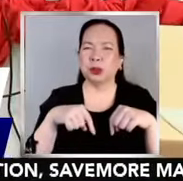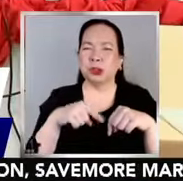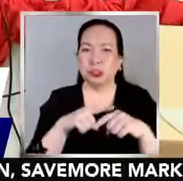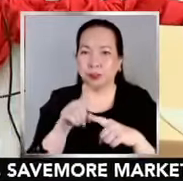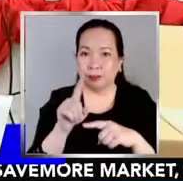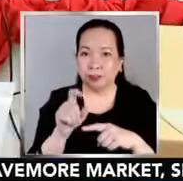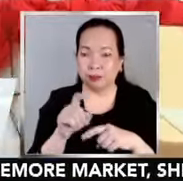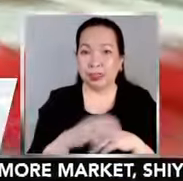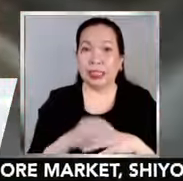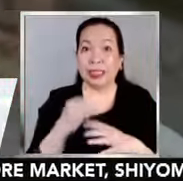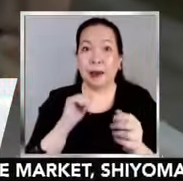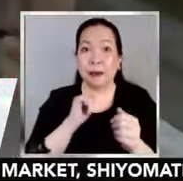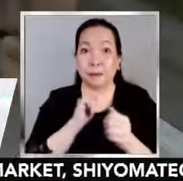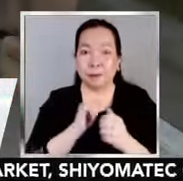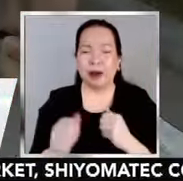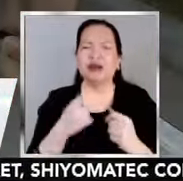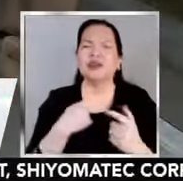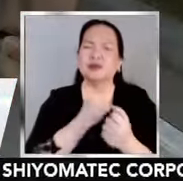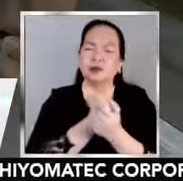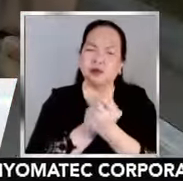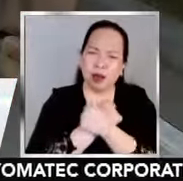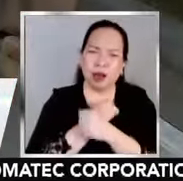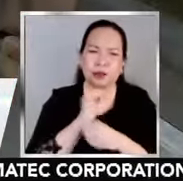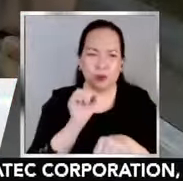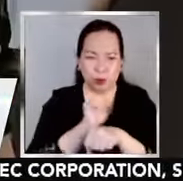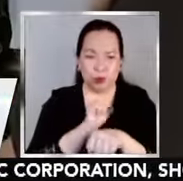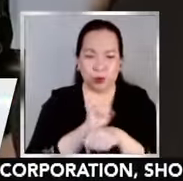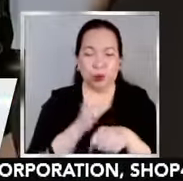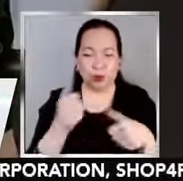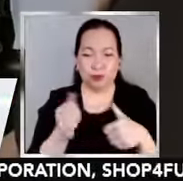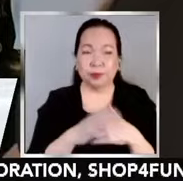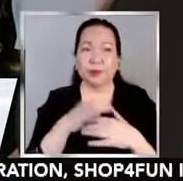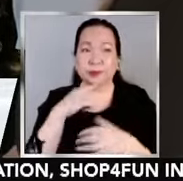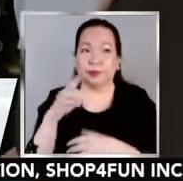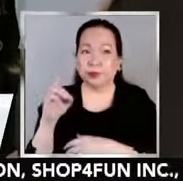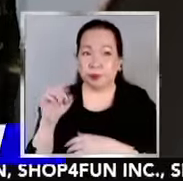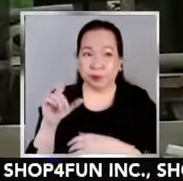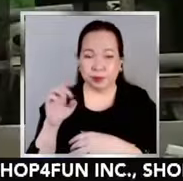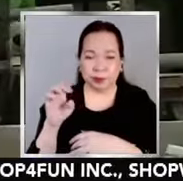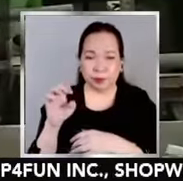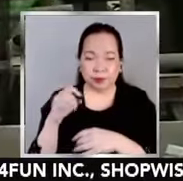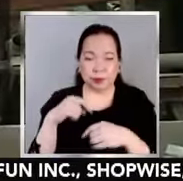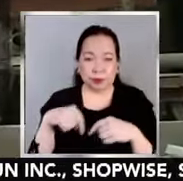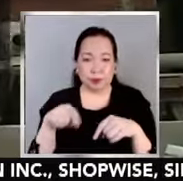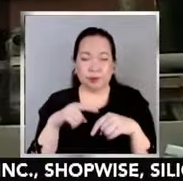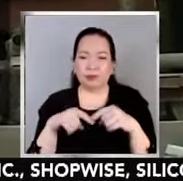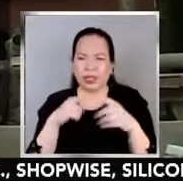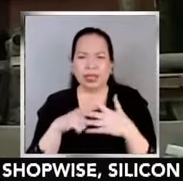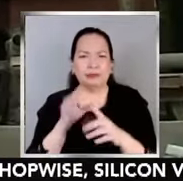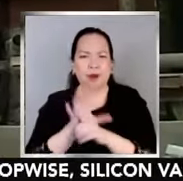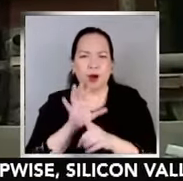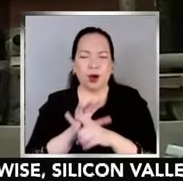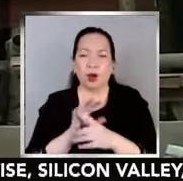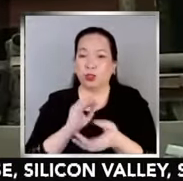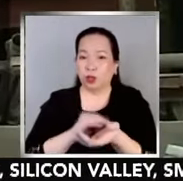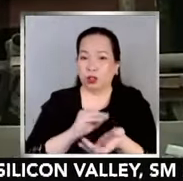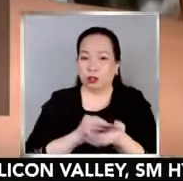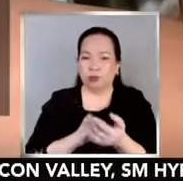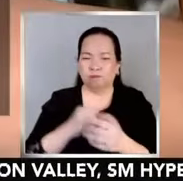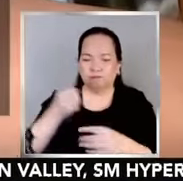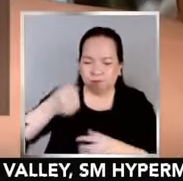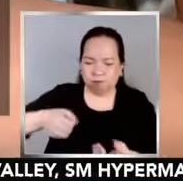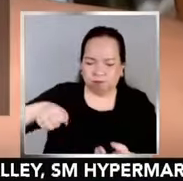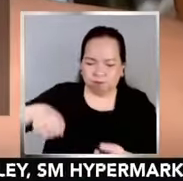na, mahalin ang trabaho. Ayon sa DOLE, in-demand ang trabaho ngayon sa medical field, construction, architecture and